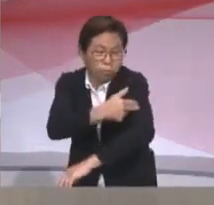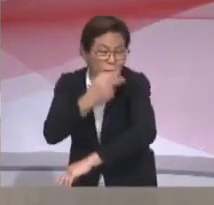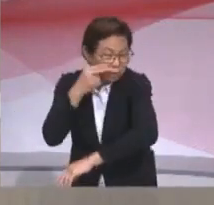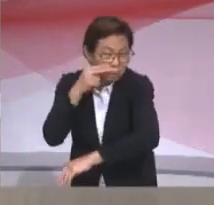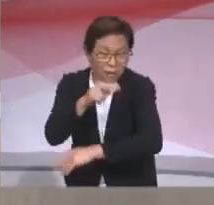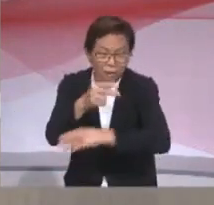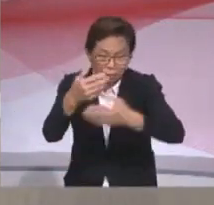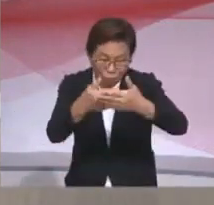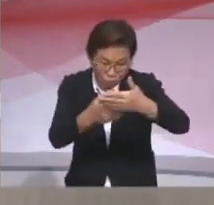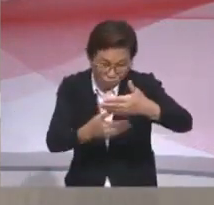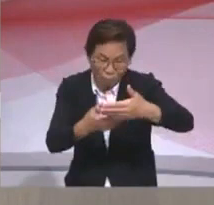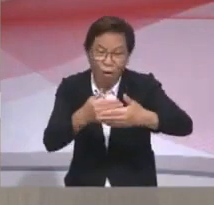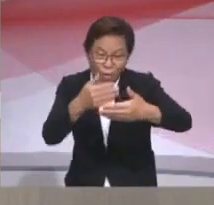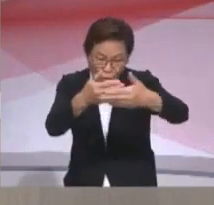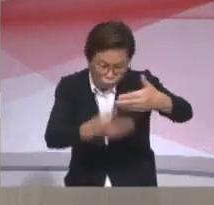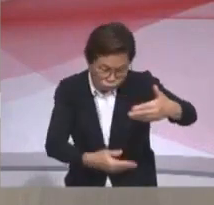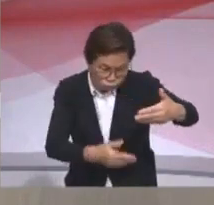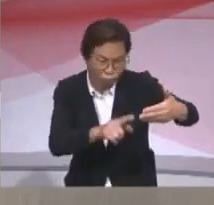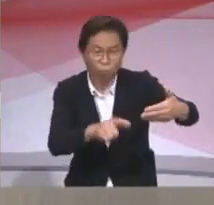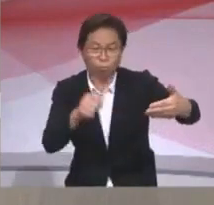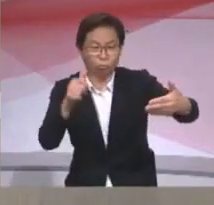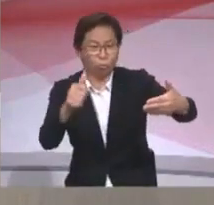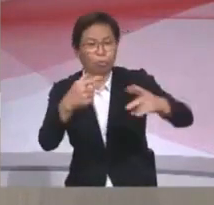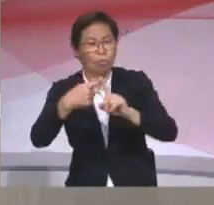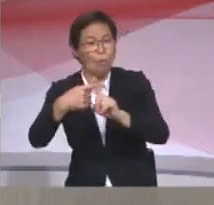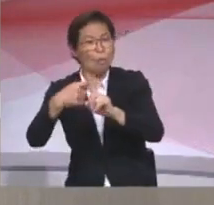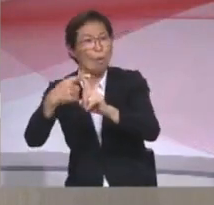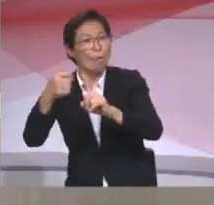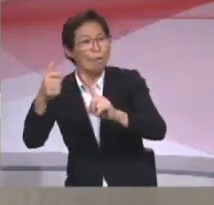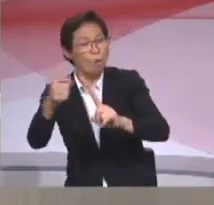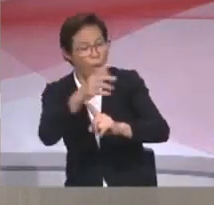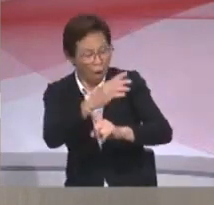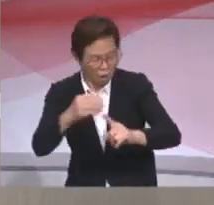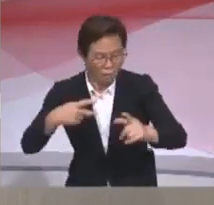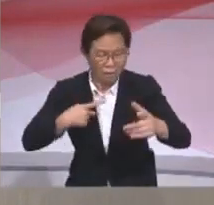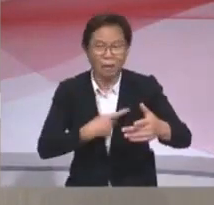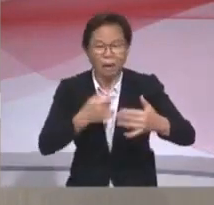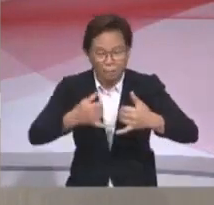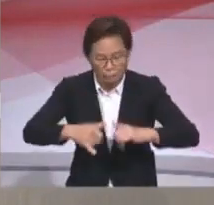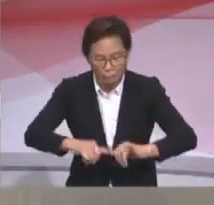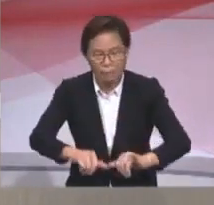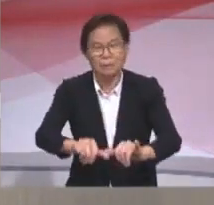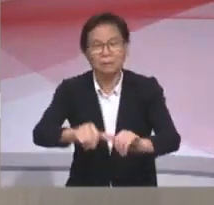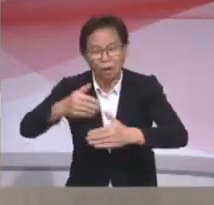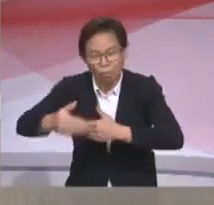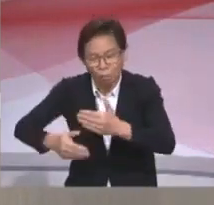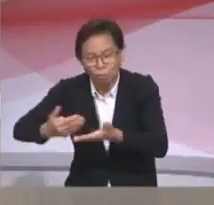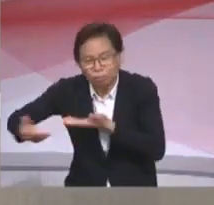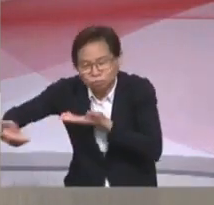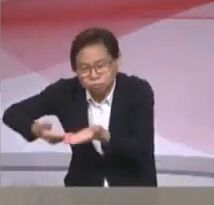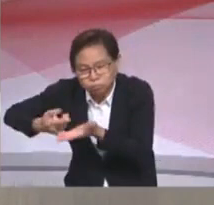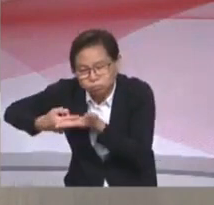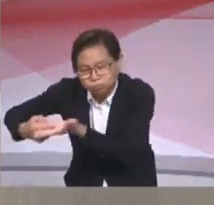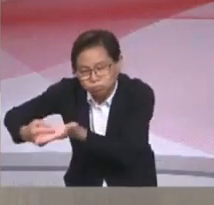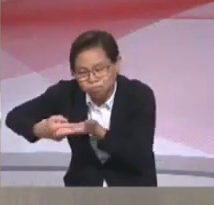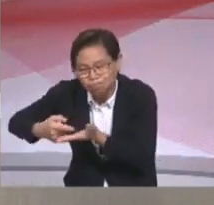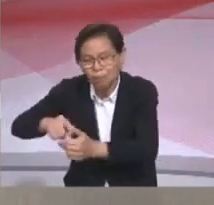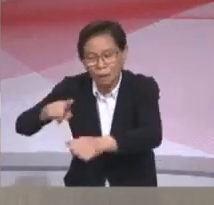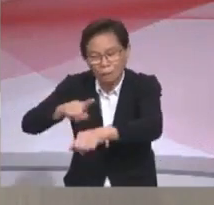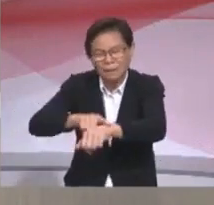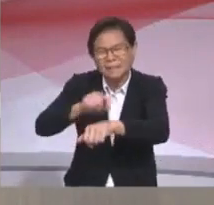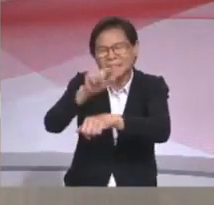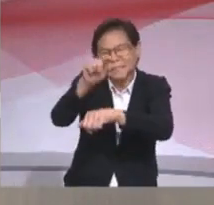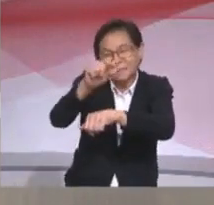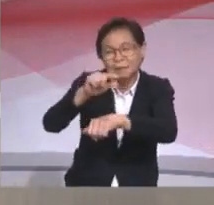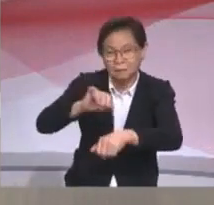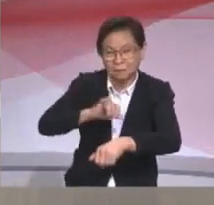ini sangat positif. Jadi kita masih lagi dalam proses rundingan, dan dalam masa yang